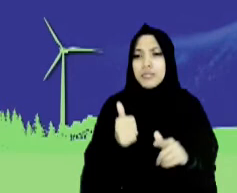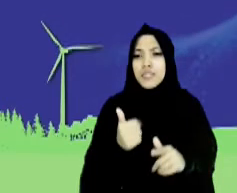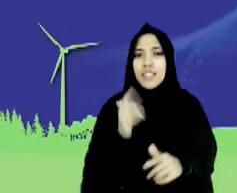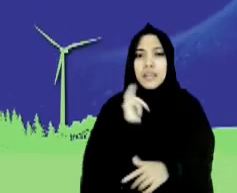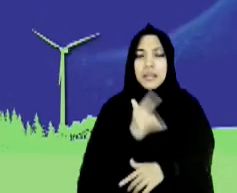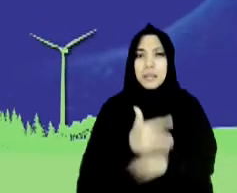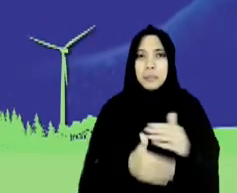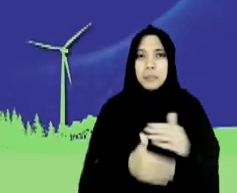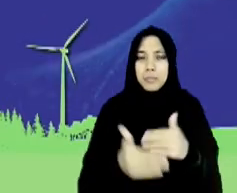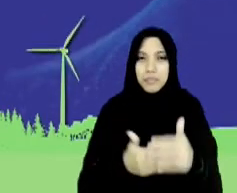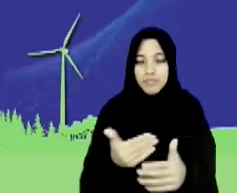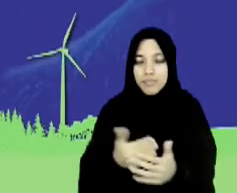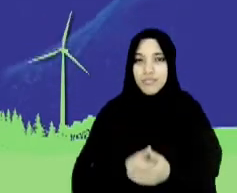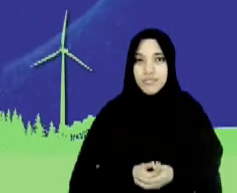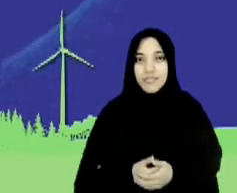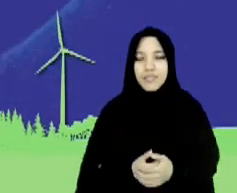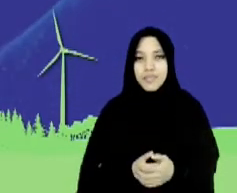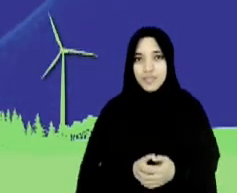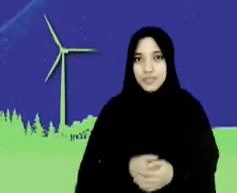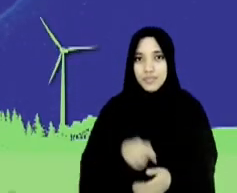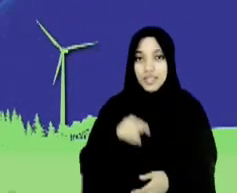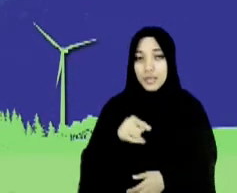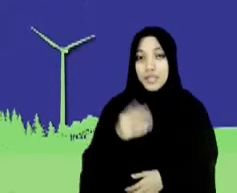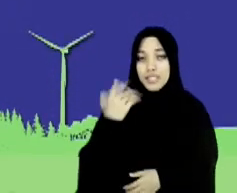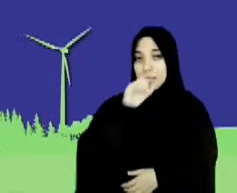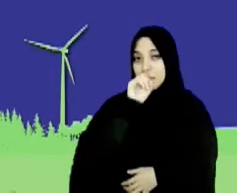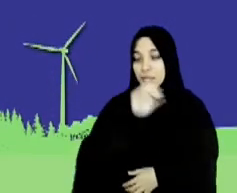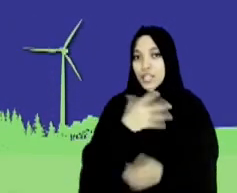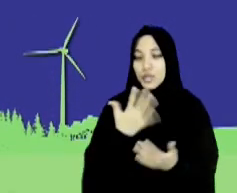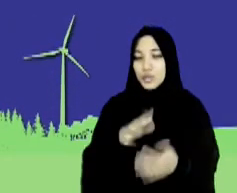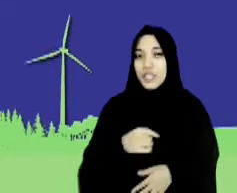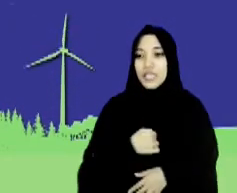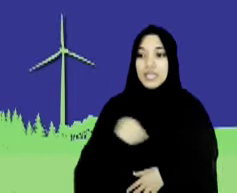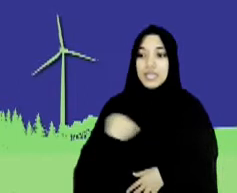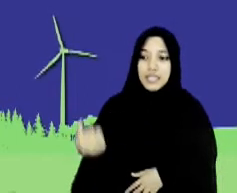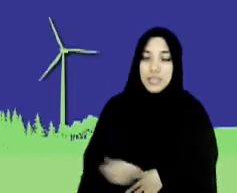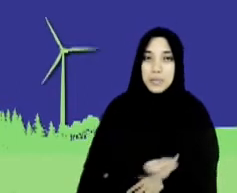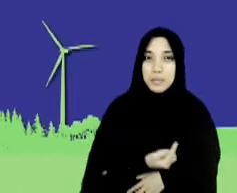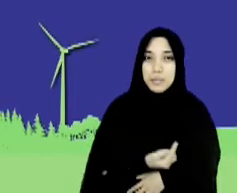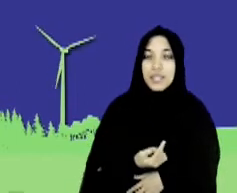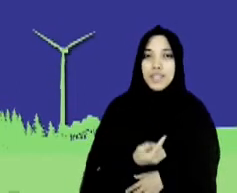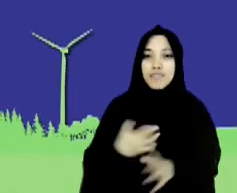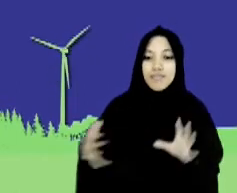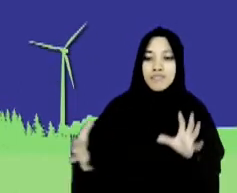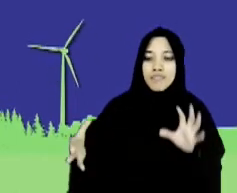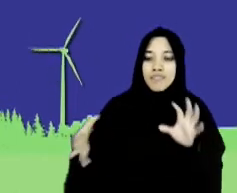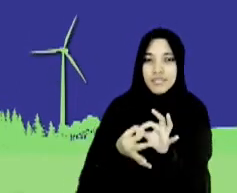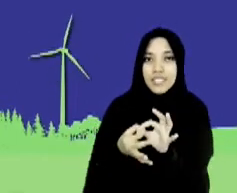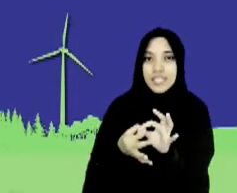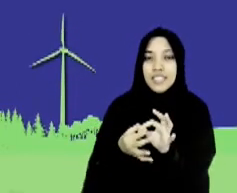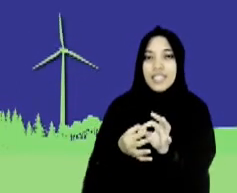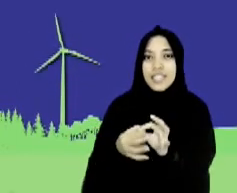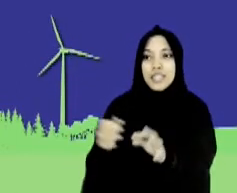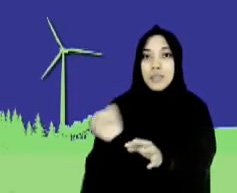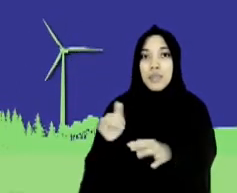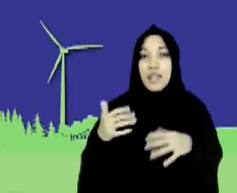salah satu yang eh apa namanya yang tadi saya Sebutkan when we eh caborate with partners Apakah